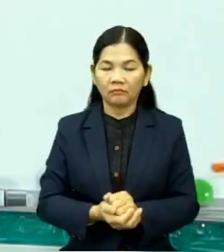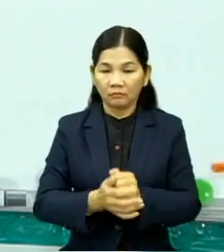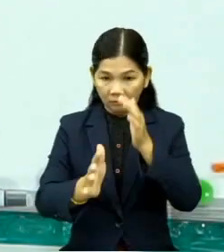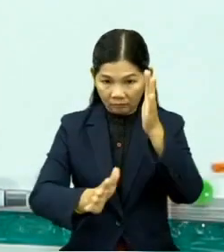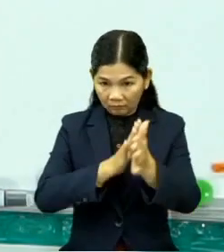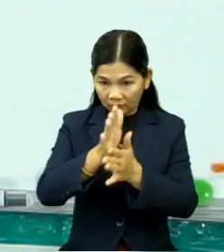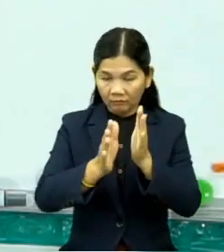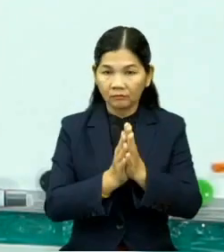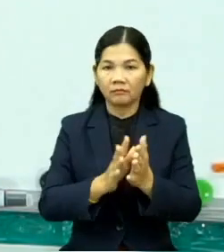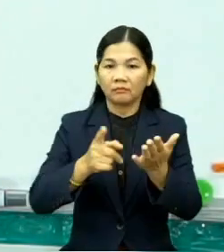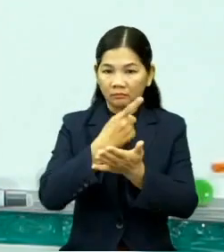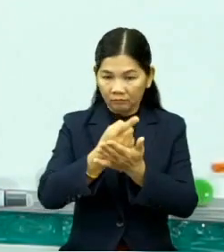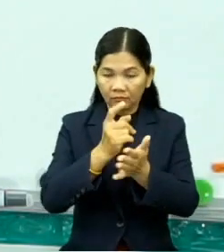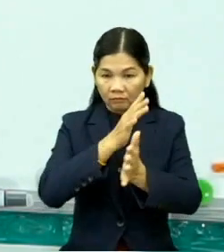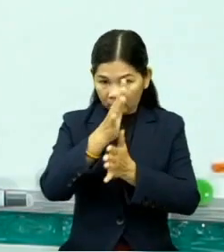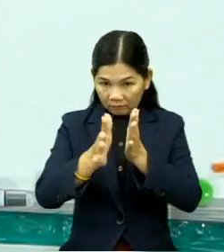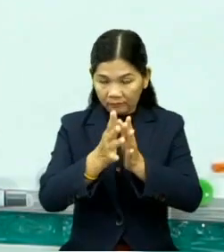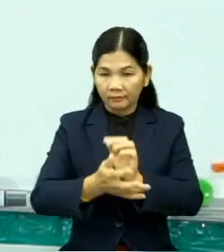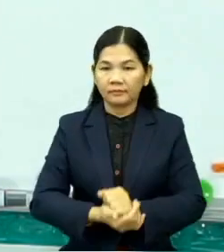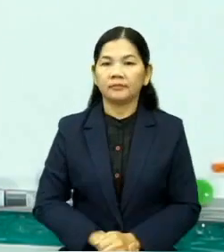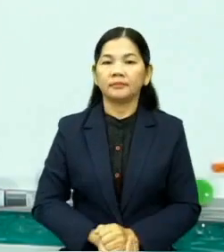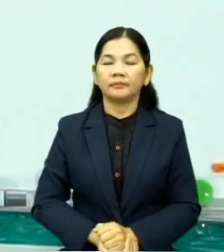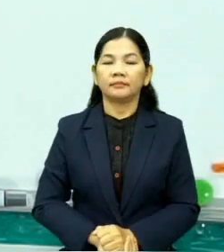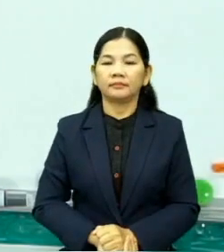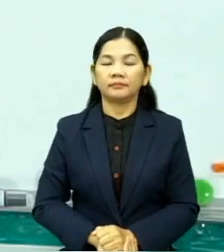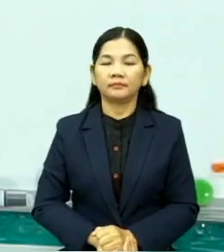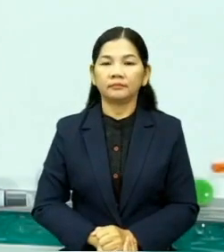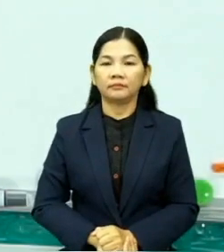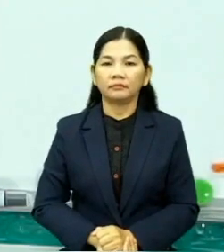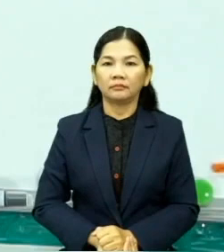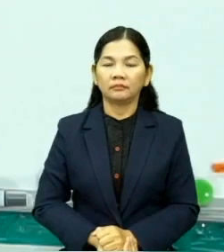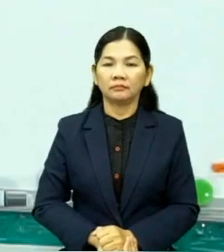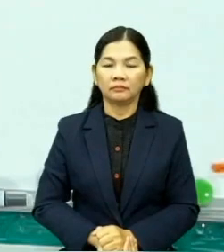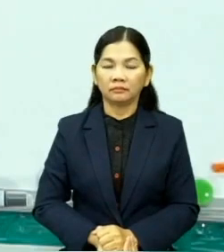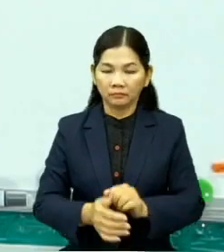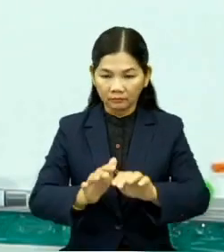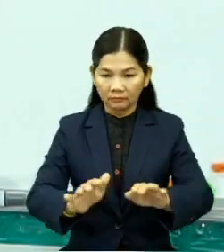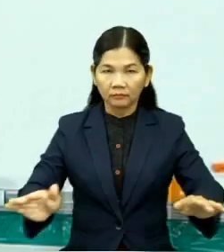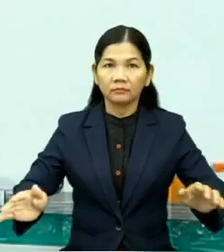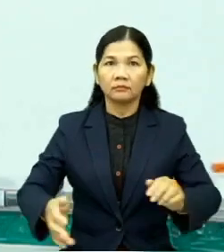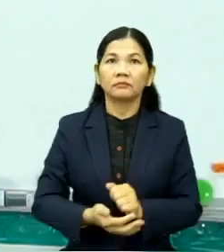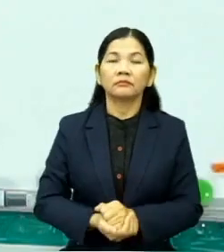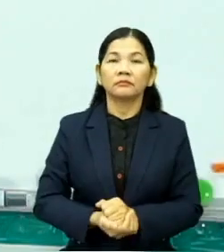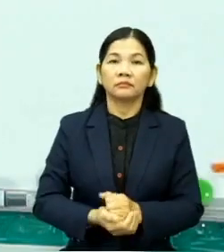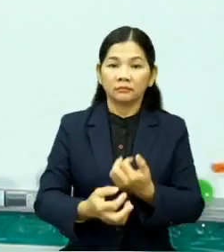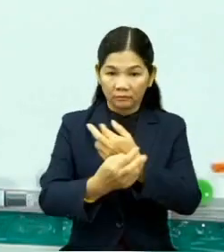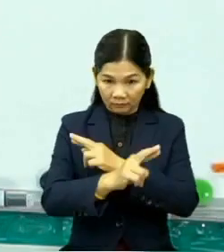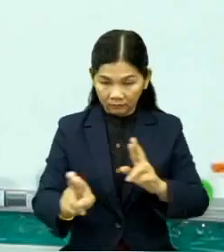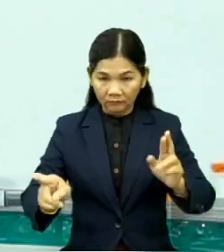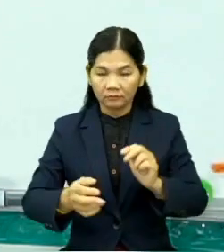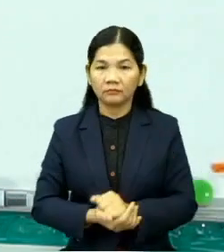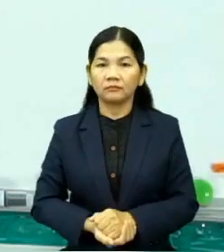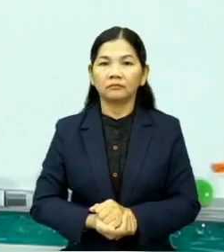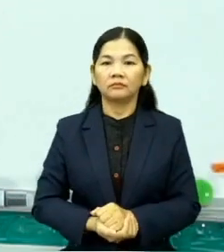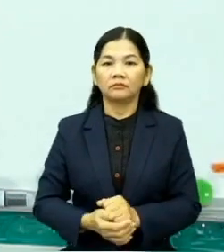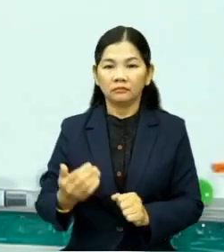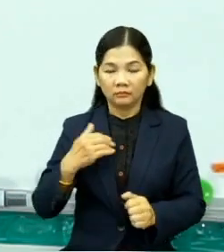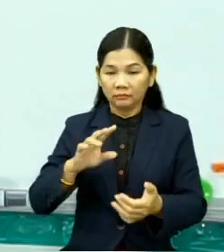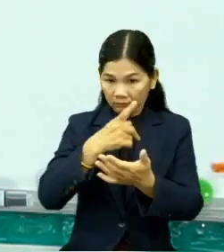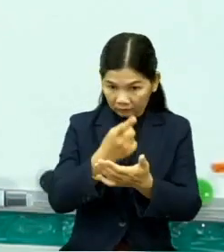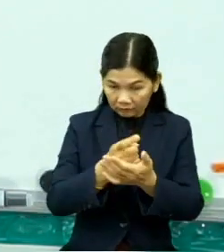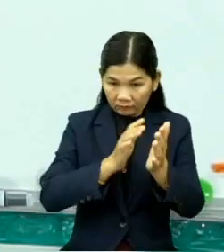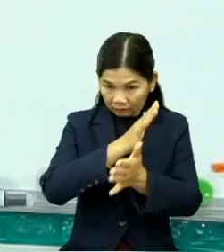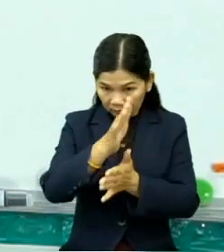បានចូលរួមអានជាមួយអ្នកគ្រូណាកូនចាអញ្ចឹងចាកូនទាំងអស់គ្នាចាកូនត្រៀមខ្លួនណាកូនណាចាដើម្បីចូ